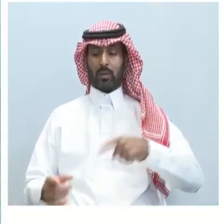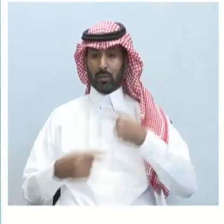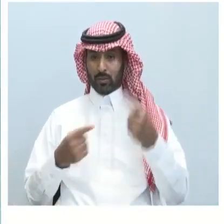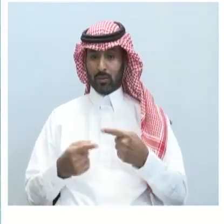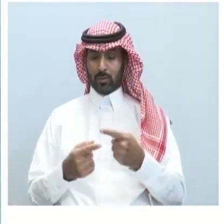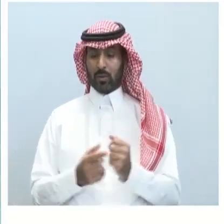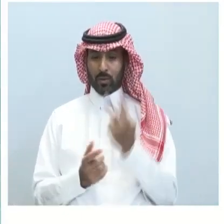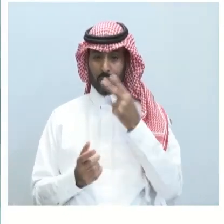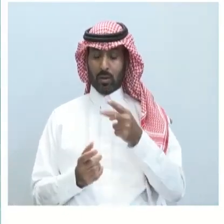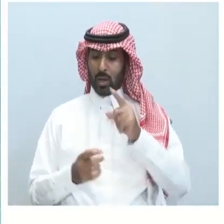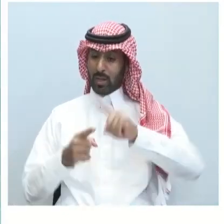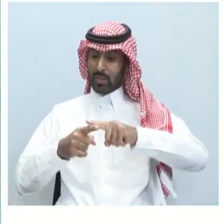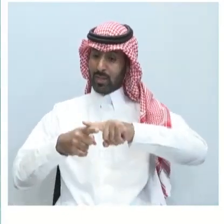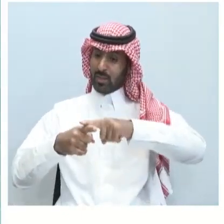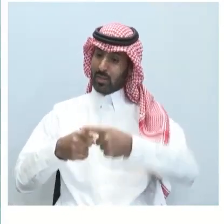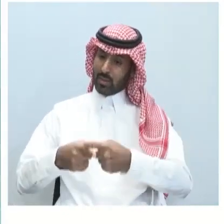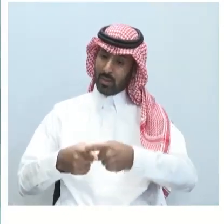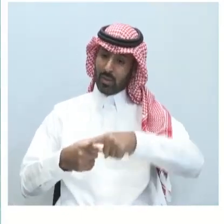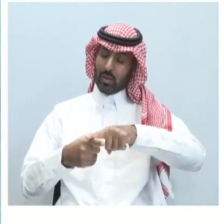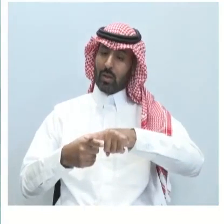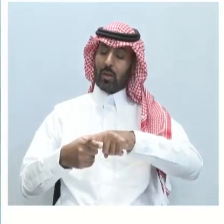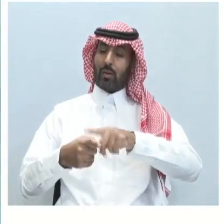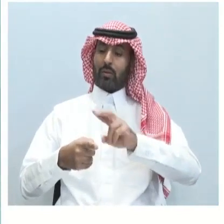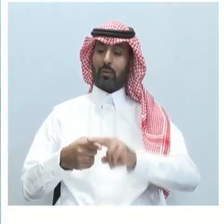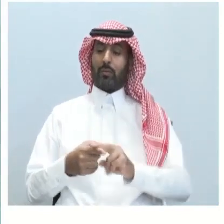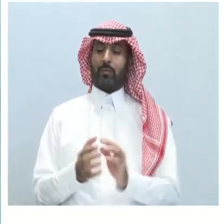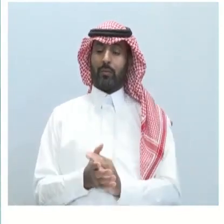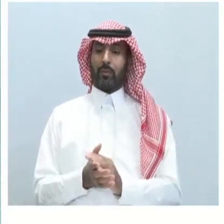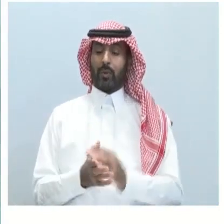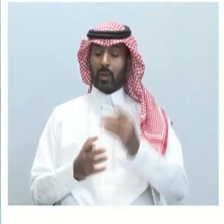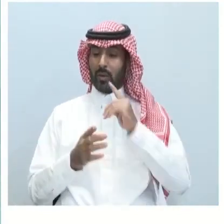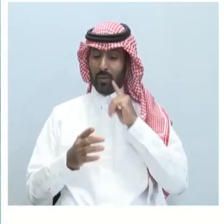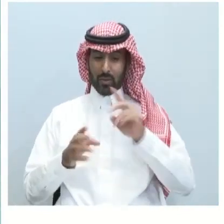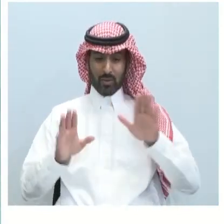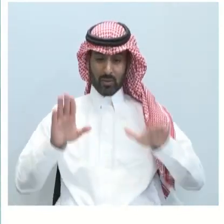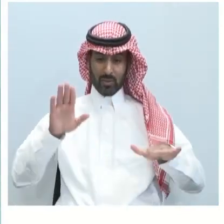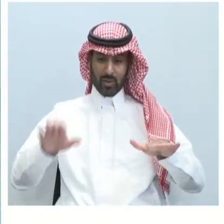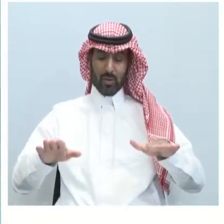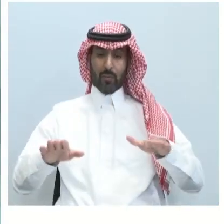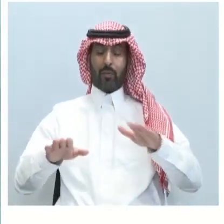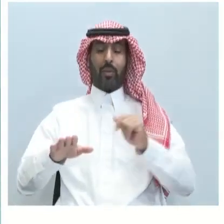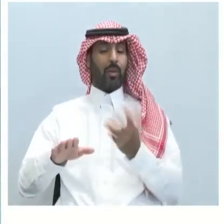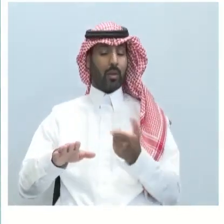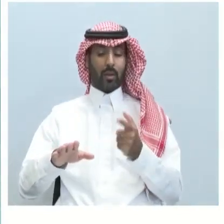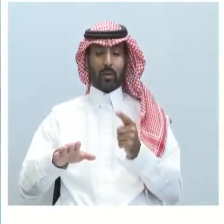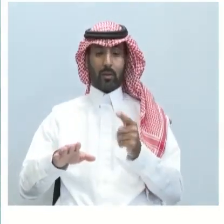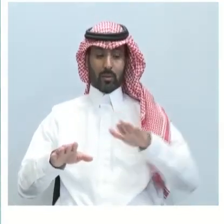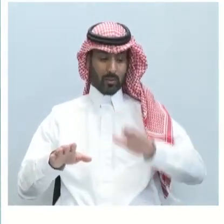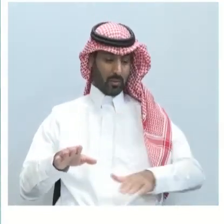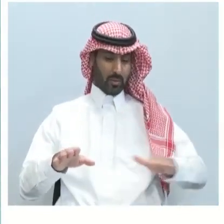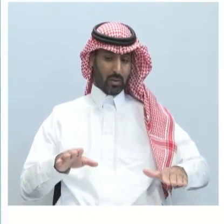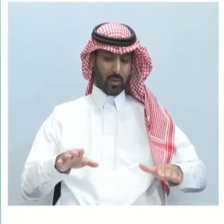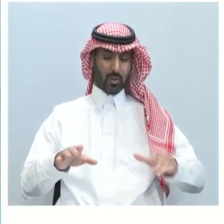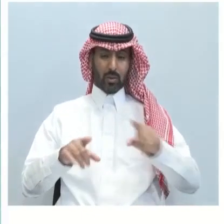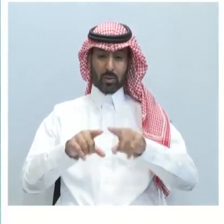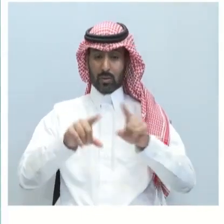امامك لعبه السيسو امامك لعبه السيسو لو افترضنا انه عندي طفلين في كل اتجاه طفل ما الذي سوف يحدث